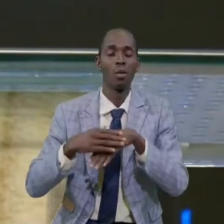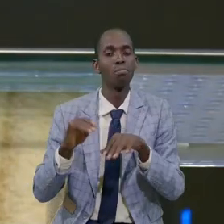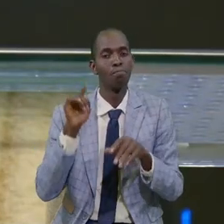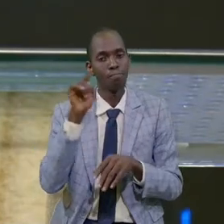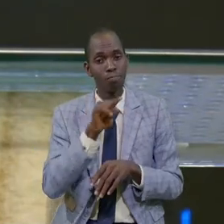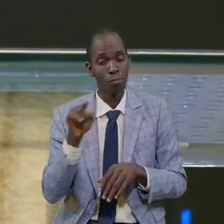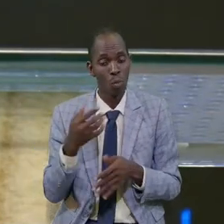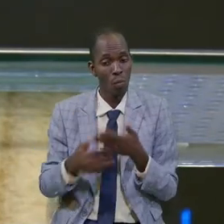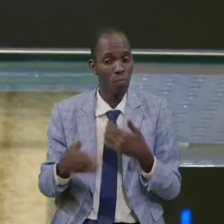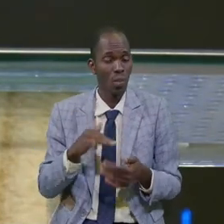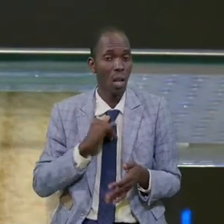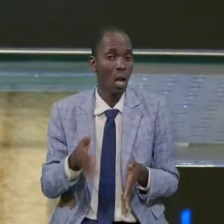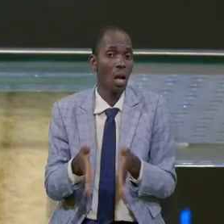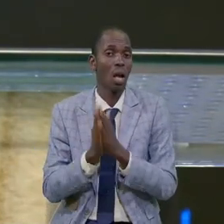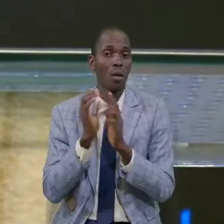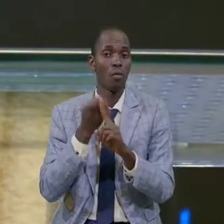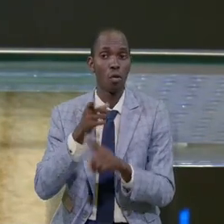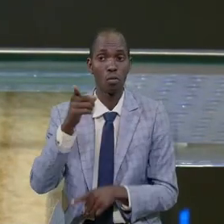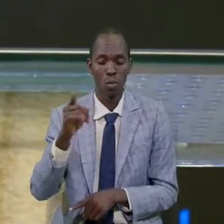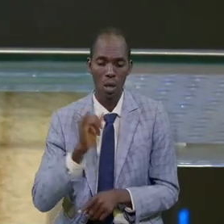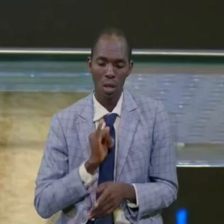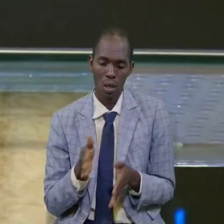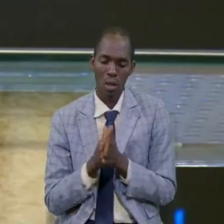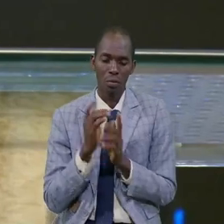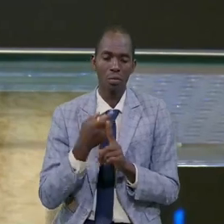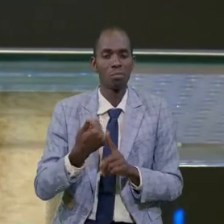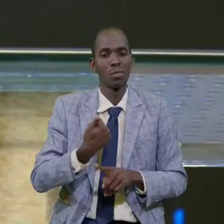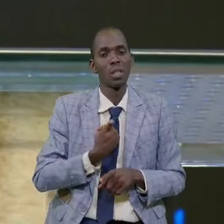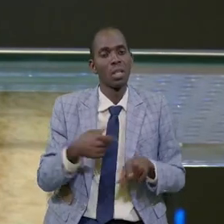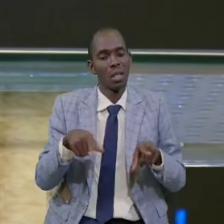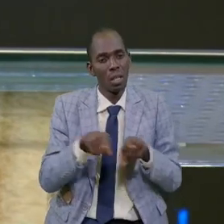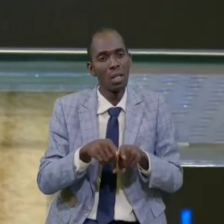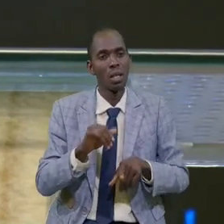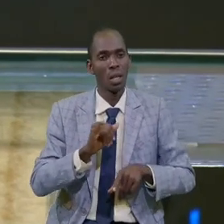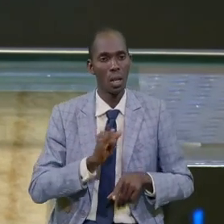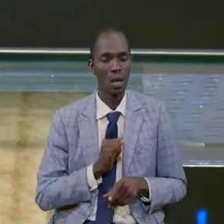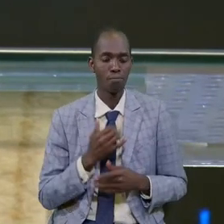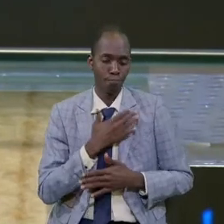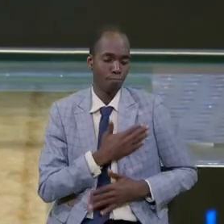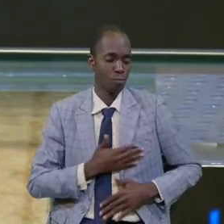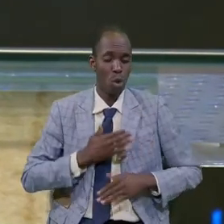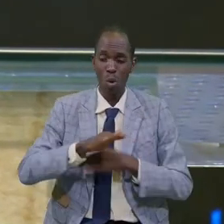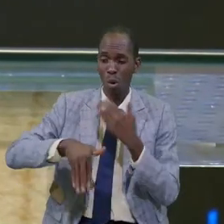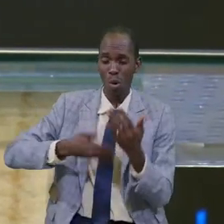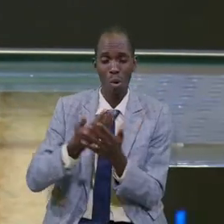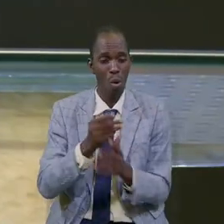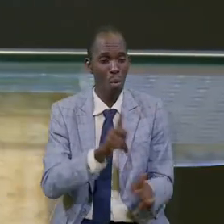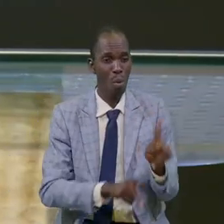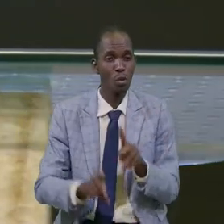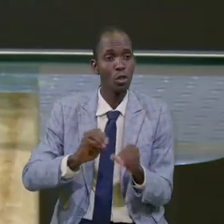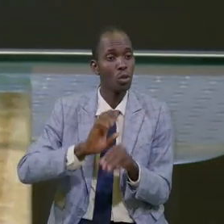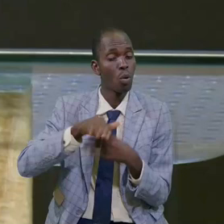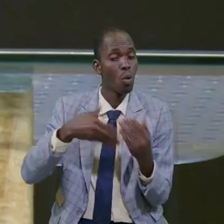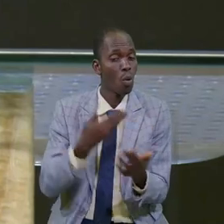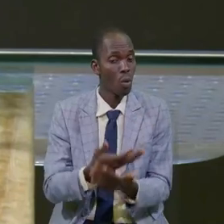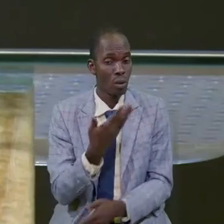que je vous exige, je l'exige de moi-même. De la même manière que moi aussi, je m'efforce en toutes choses de